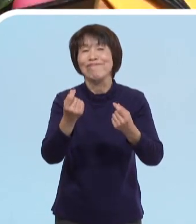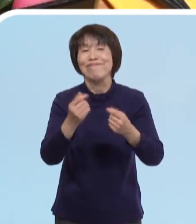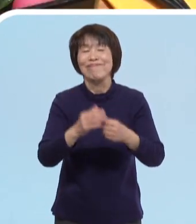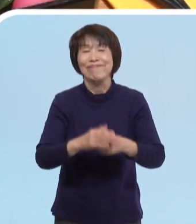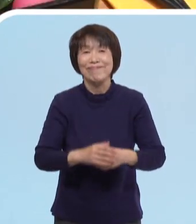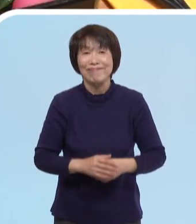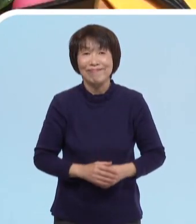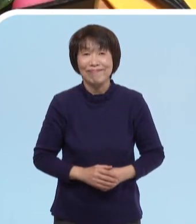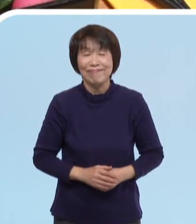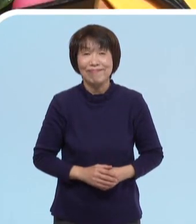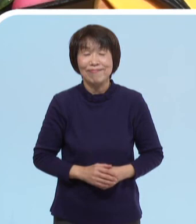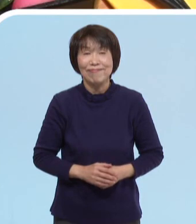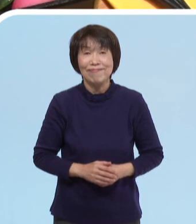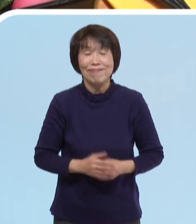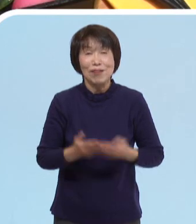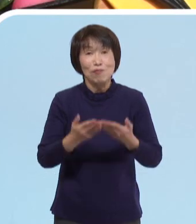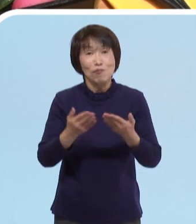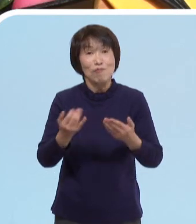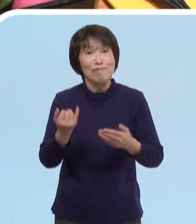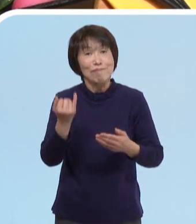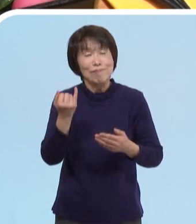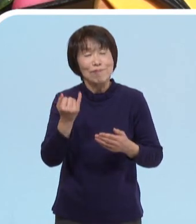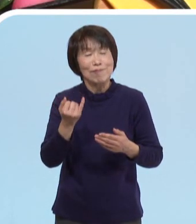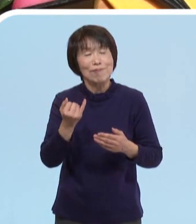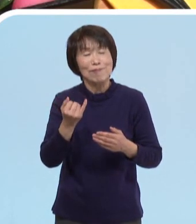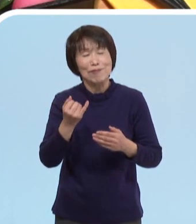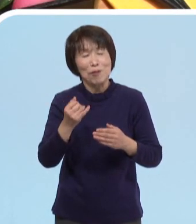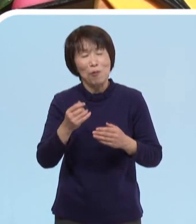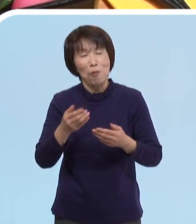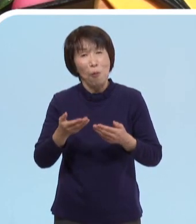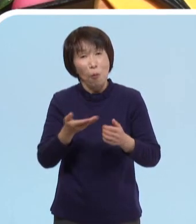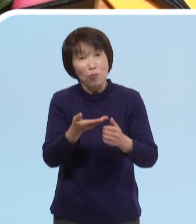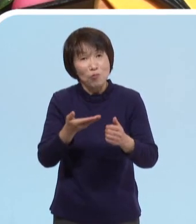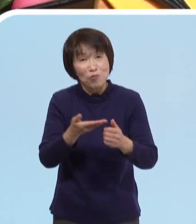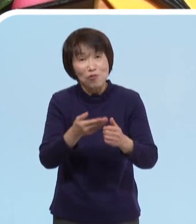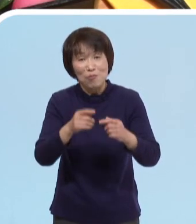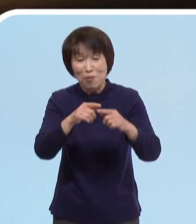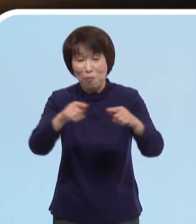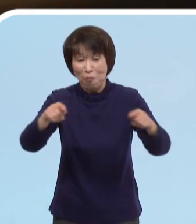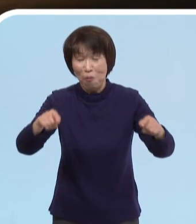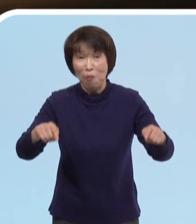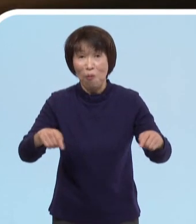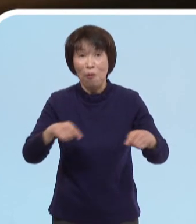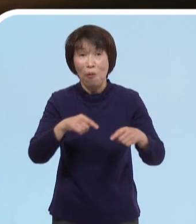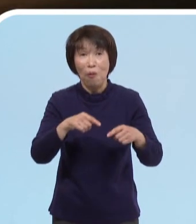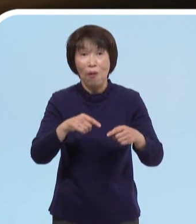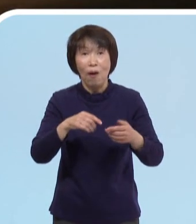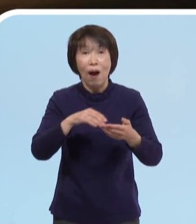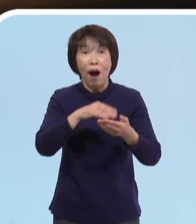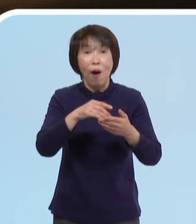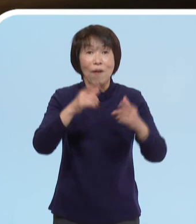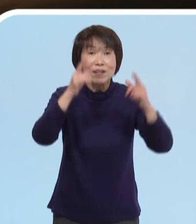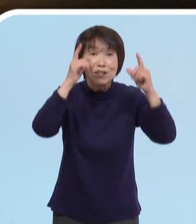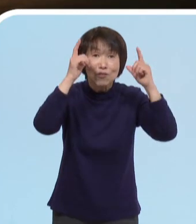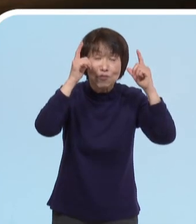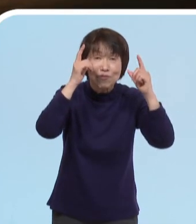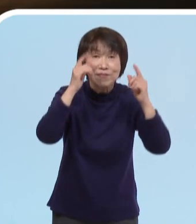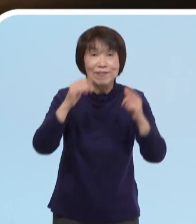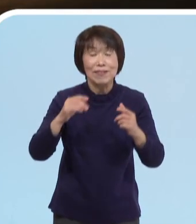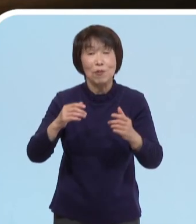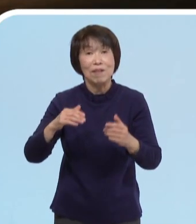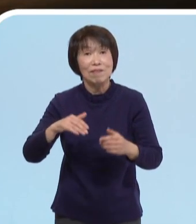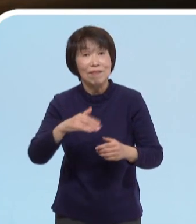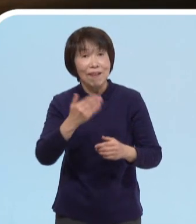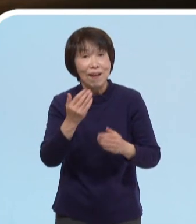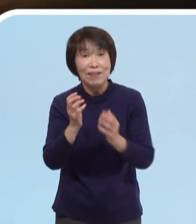です。 シェフ自慢の空と海の玉手箱。淡路牛や地元で採れ